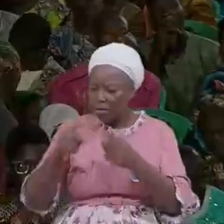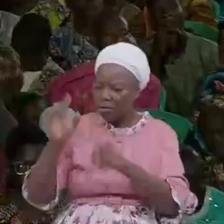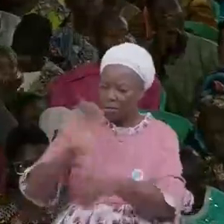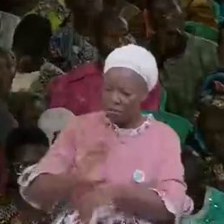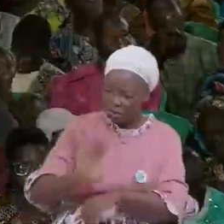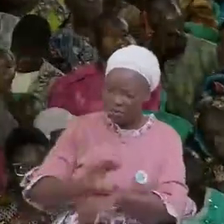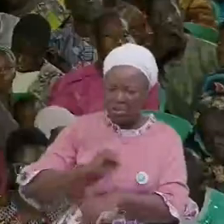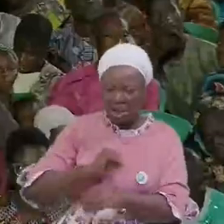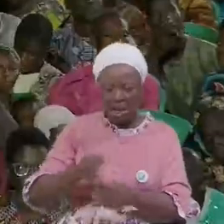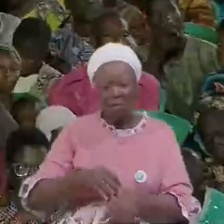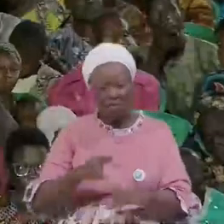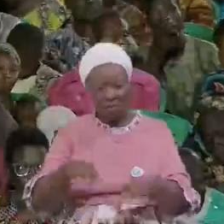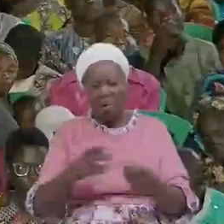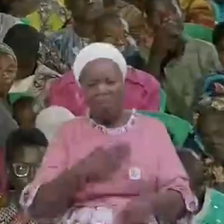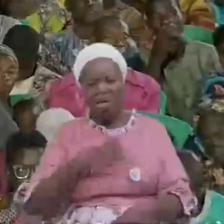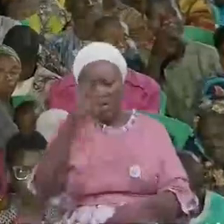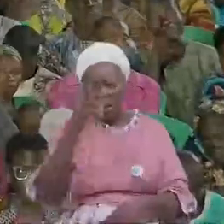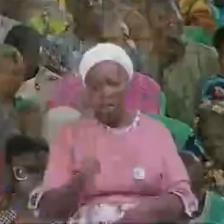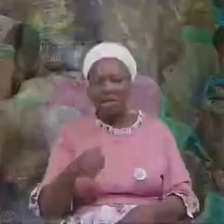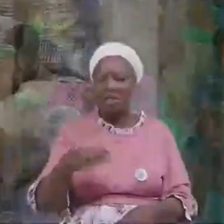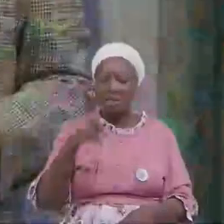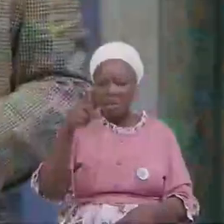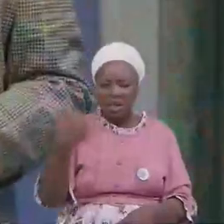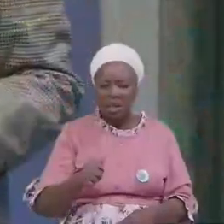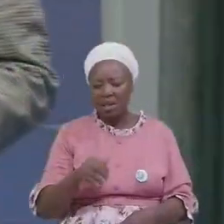je paie mes devoirs, je paie mes